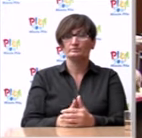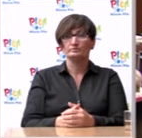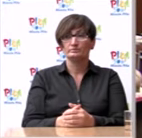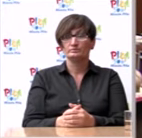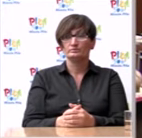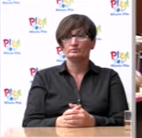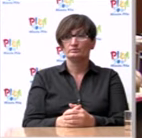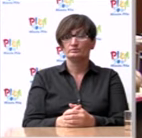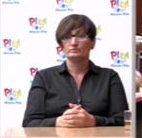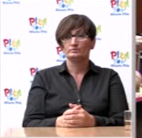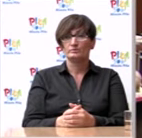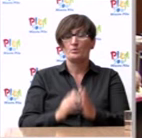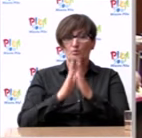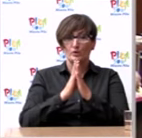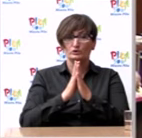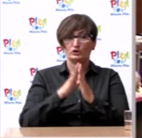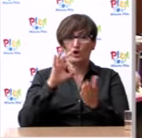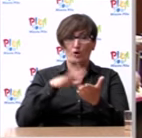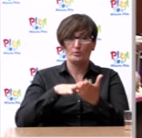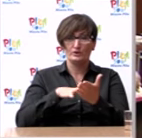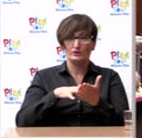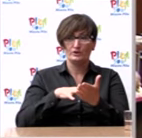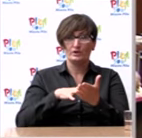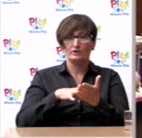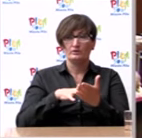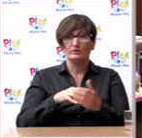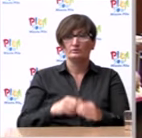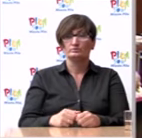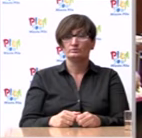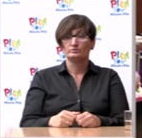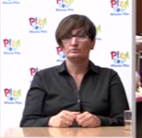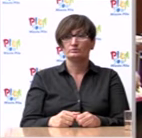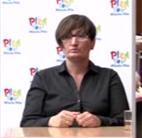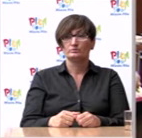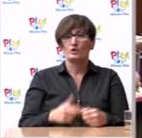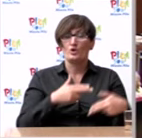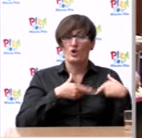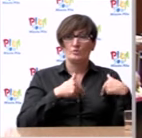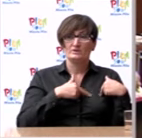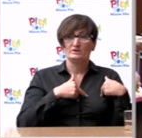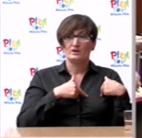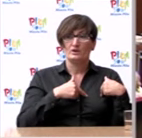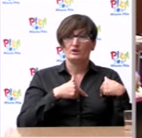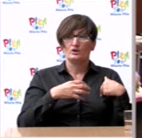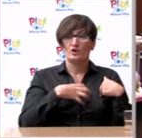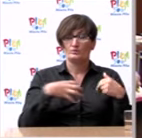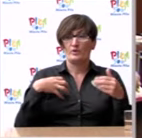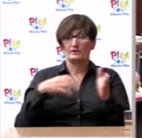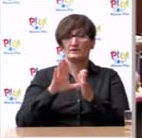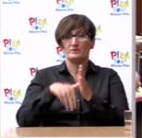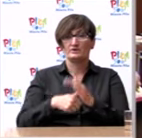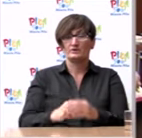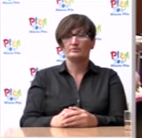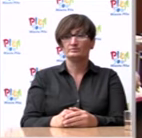teraz o opinię przewodniczącego Komisji Gospodarki Miejskiej pana Jacka Bogusławskiego. Panie Przewodniczący, Wysoka